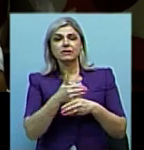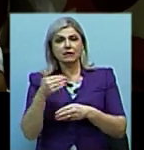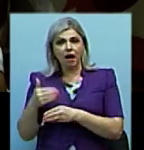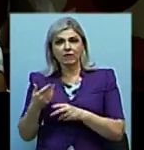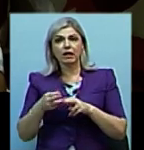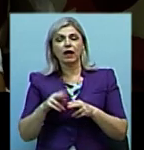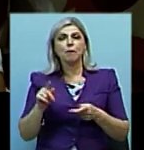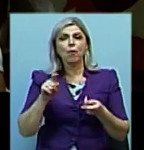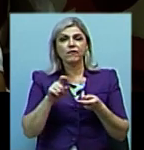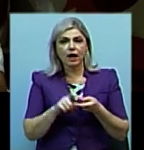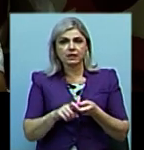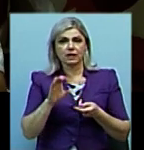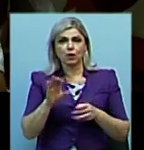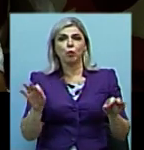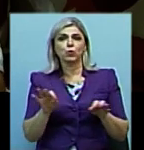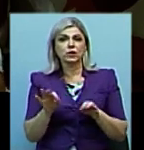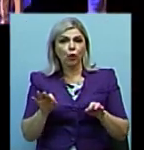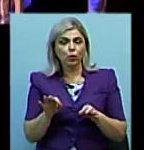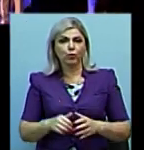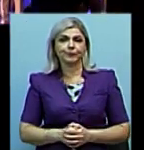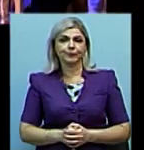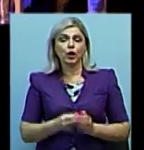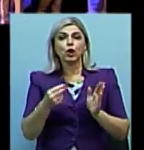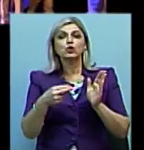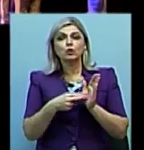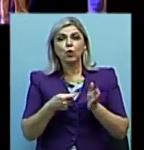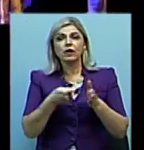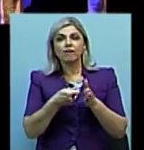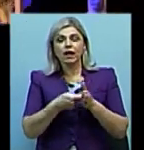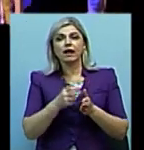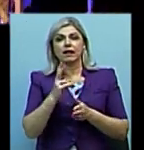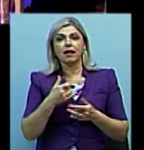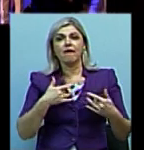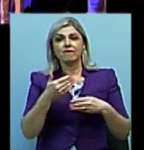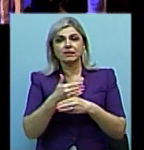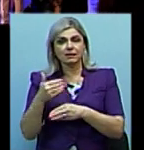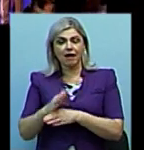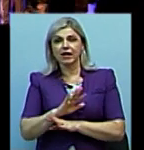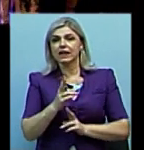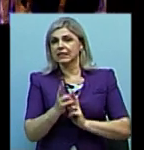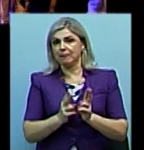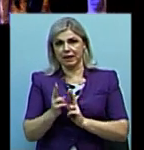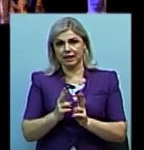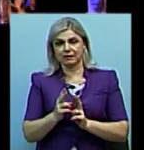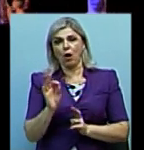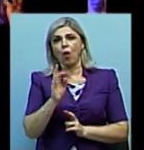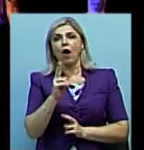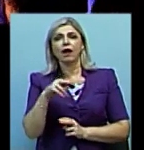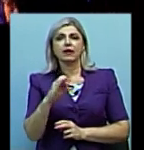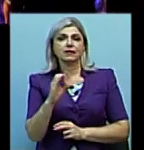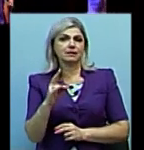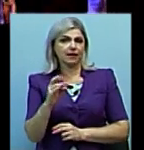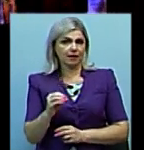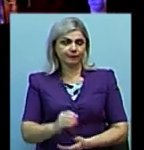які пов'язані з музикою. Вартість квитків на класичні вистави не зміниться. Світлана Кльосова, Олександр Попов,